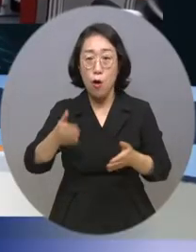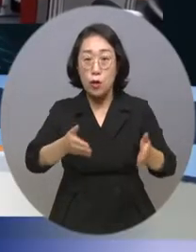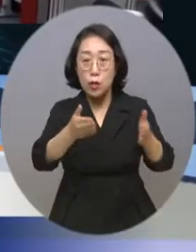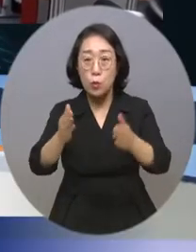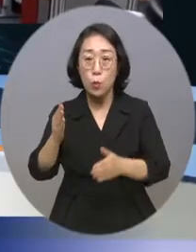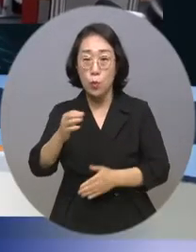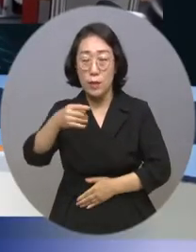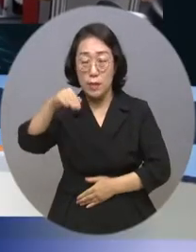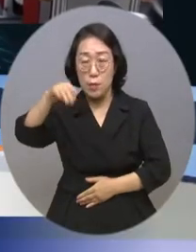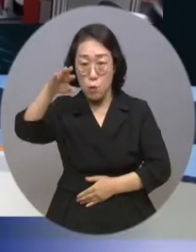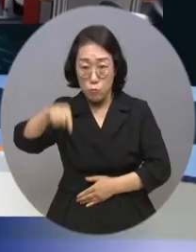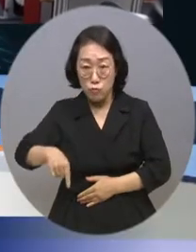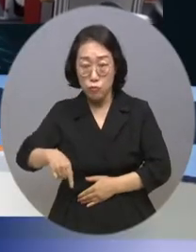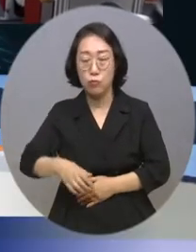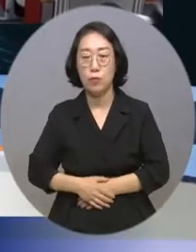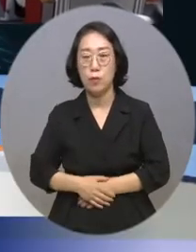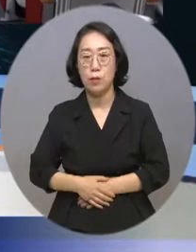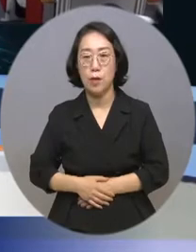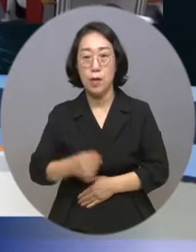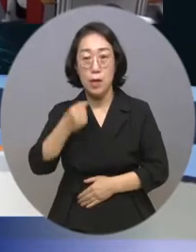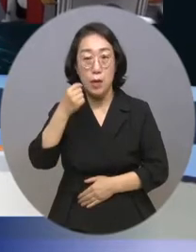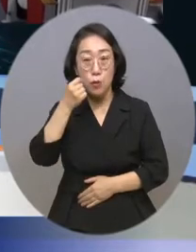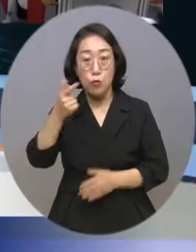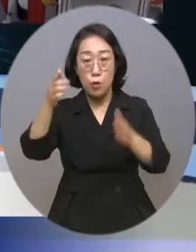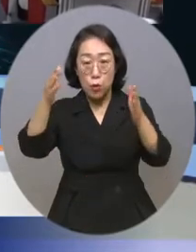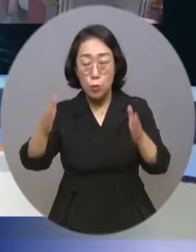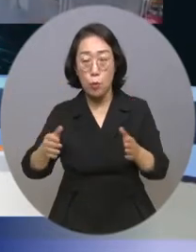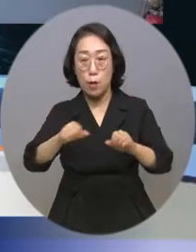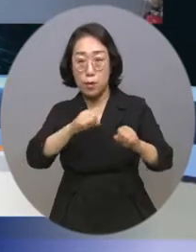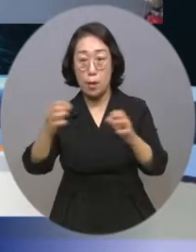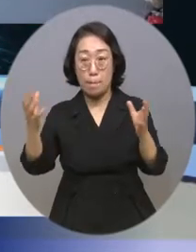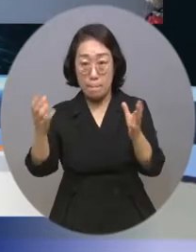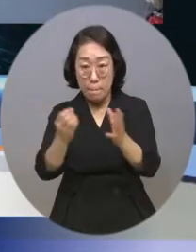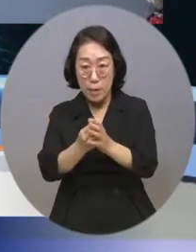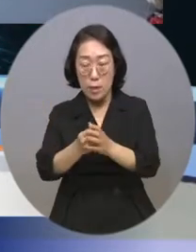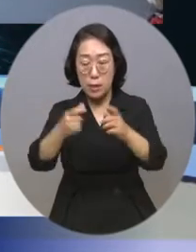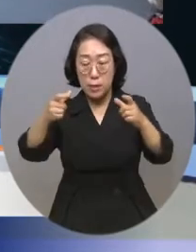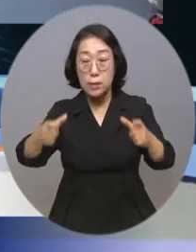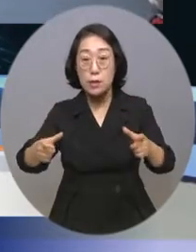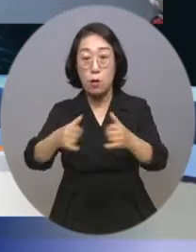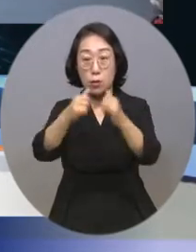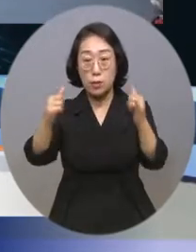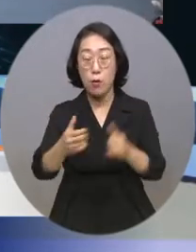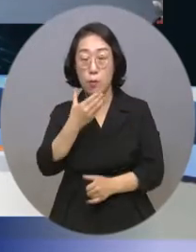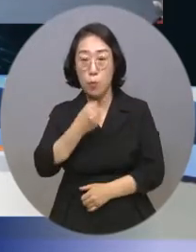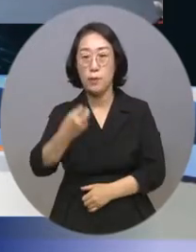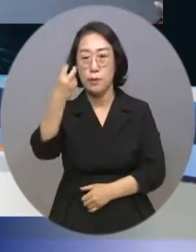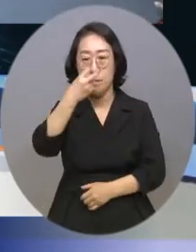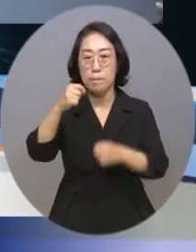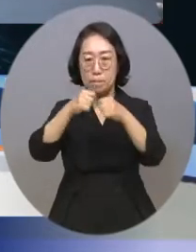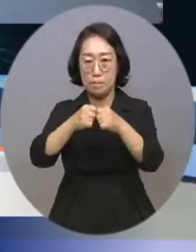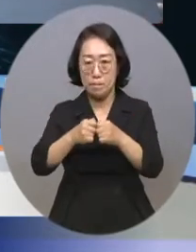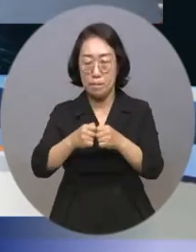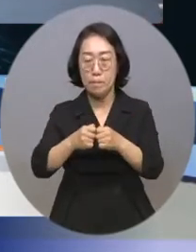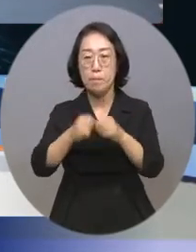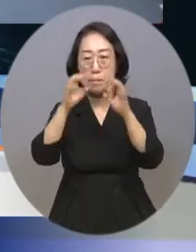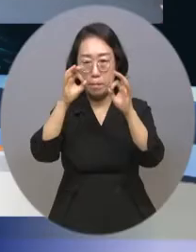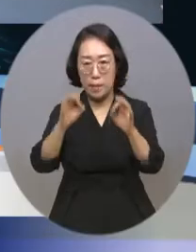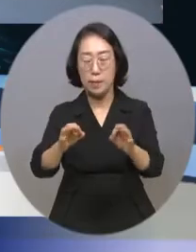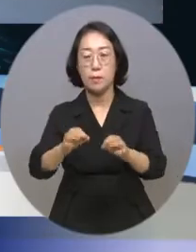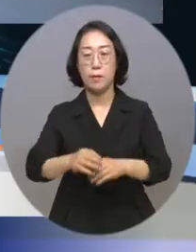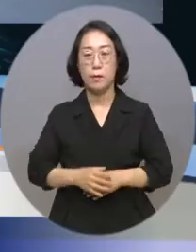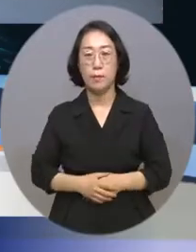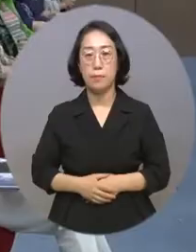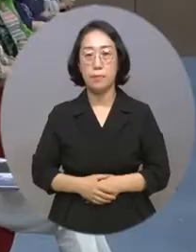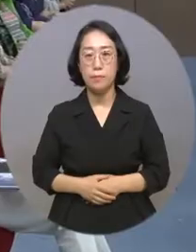의정부시가 상반기를 마무리하며 주민과 함께 지역사회 복지를 점검하는 시간을 가졌습니다. 보도에 정우선 기자입니다.